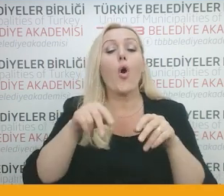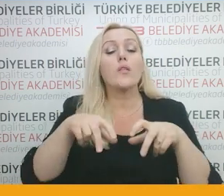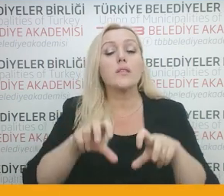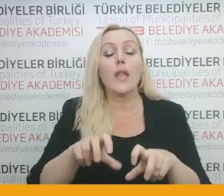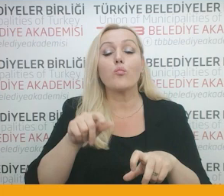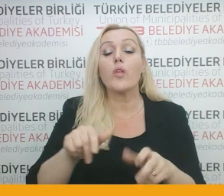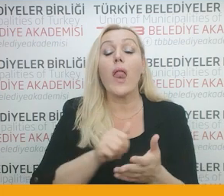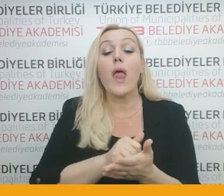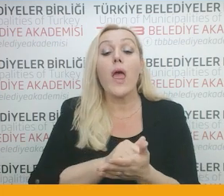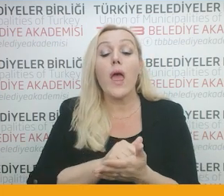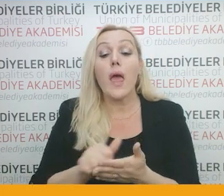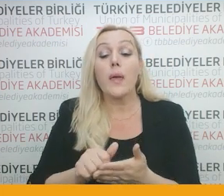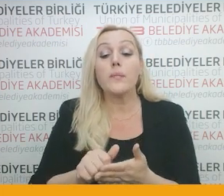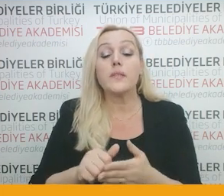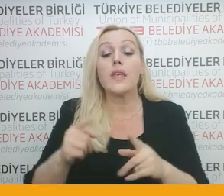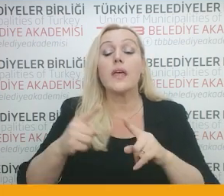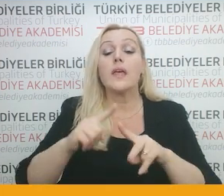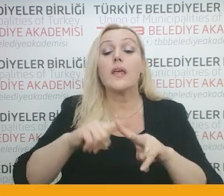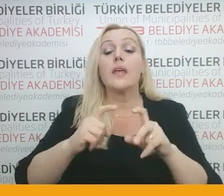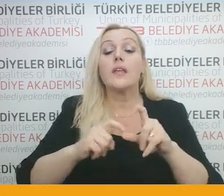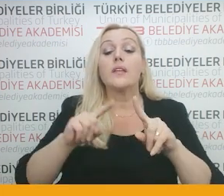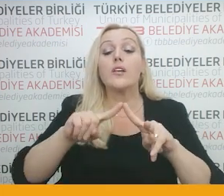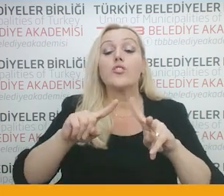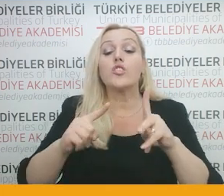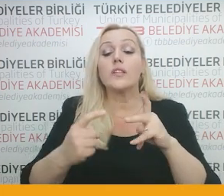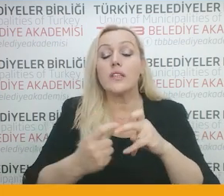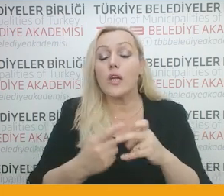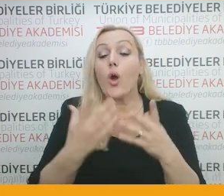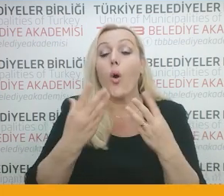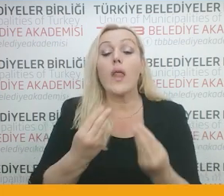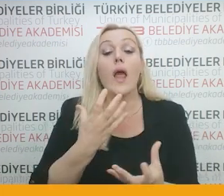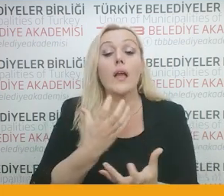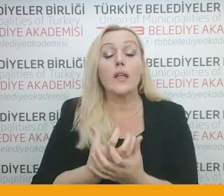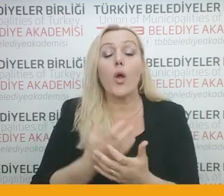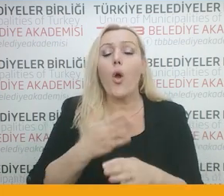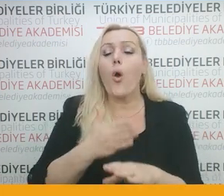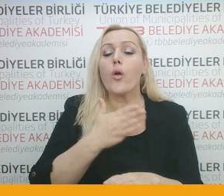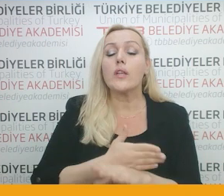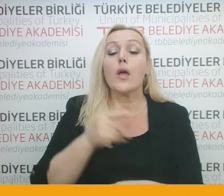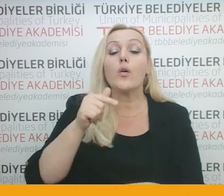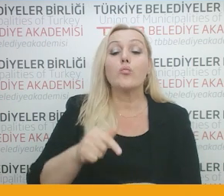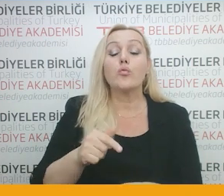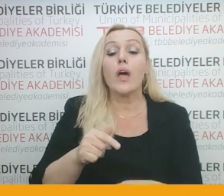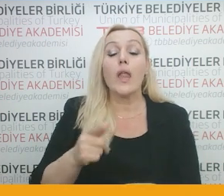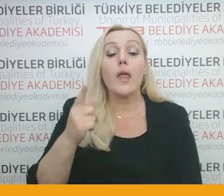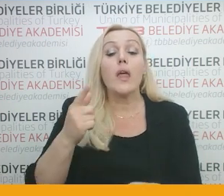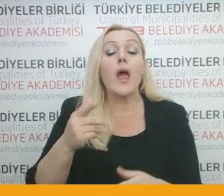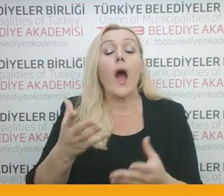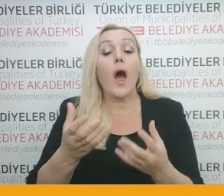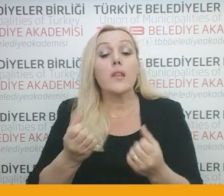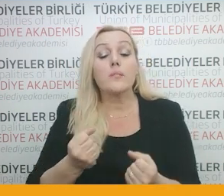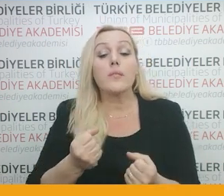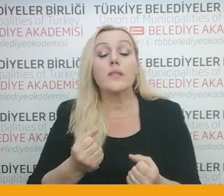tüm devirbaşlarımız taşınır sistemine kaydedilir. Burada öncelikle bu taşınırların edinilmesi söz konusu. Nasıl